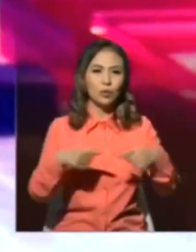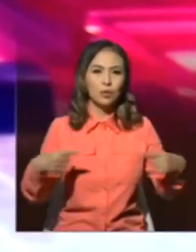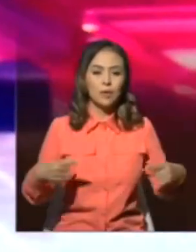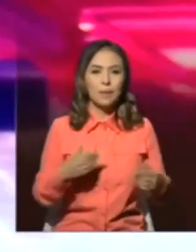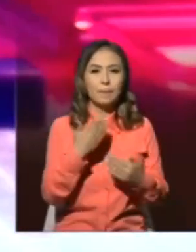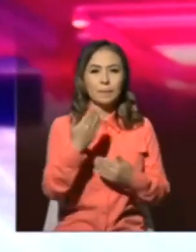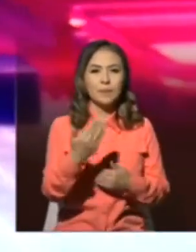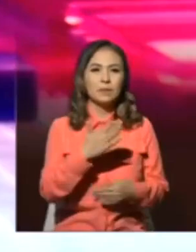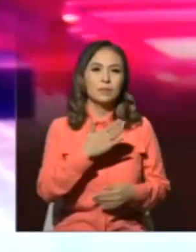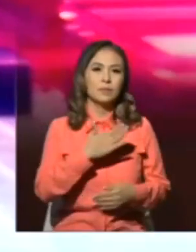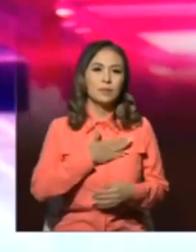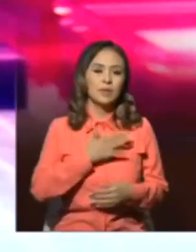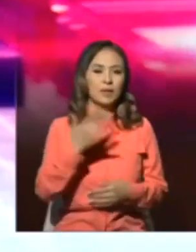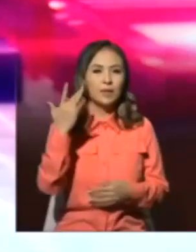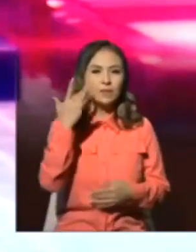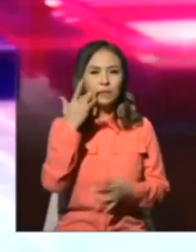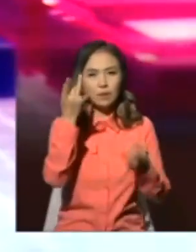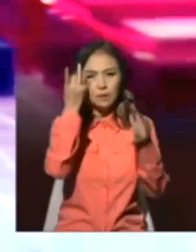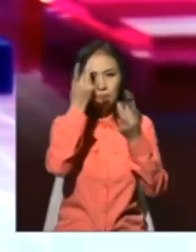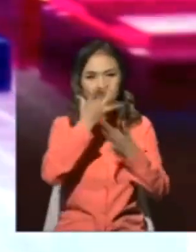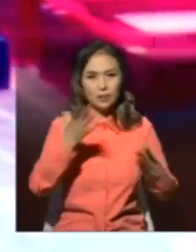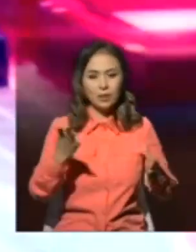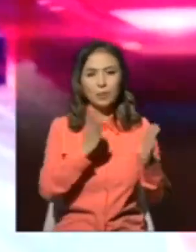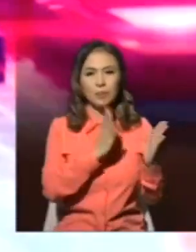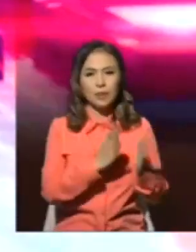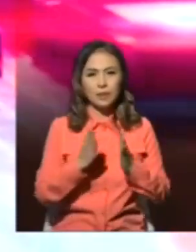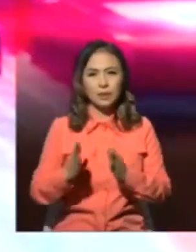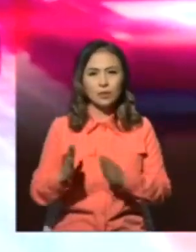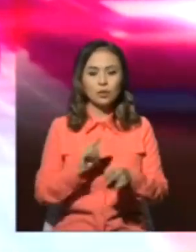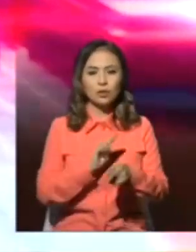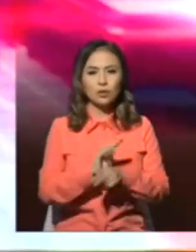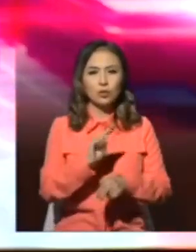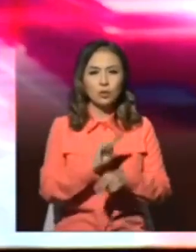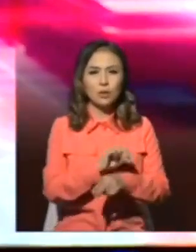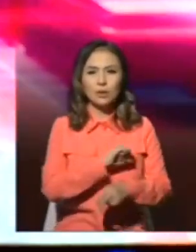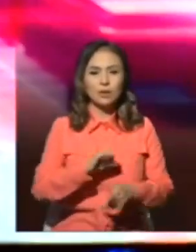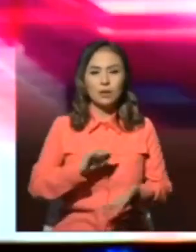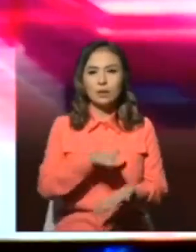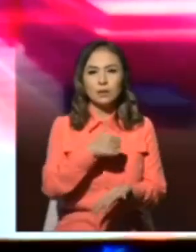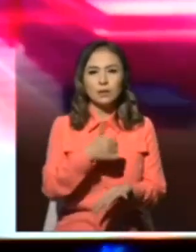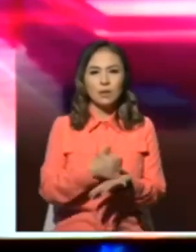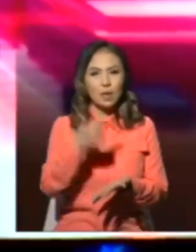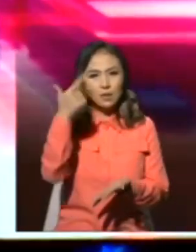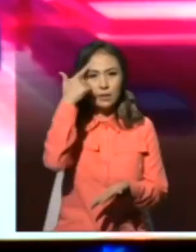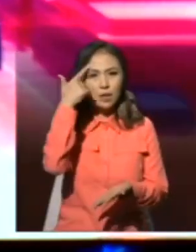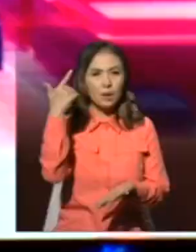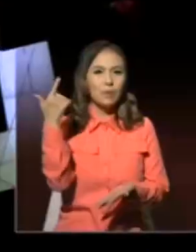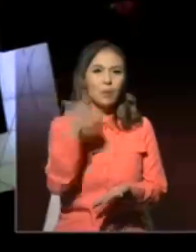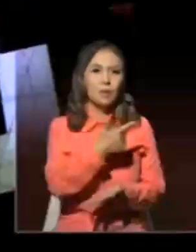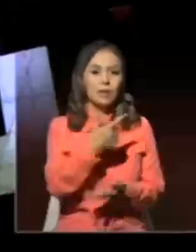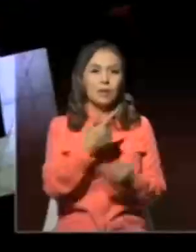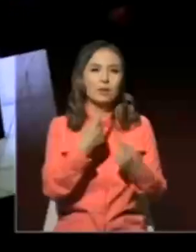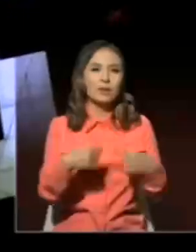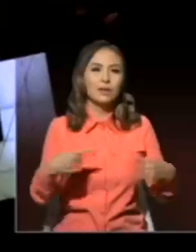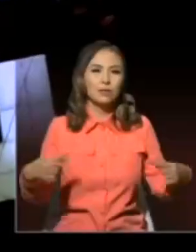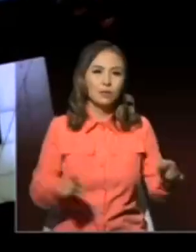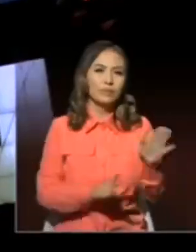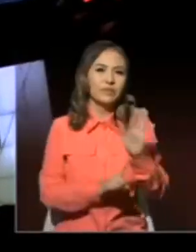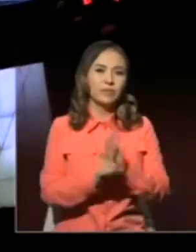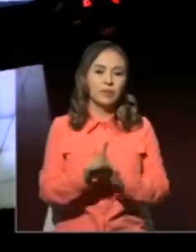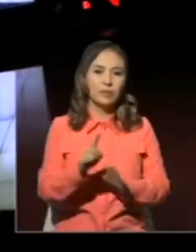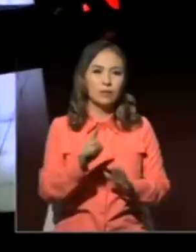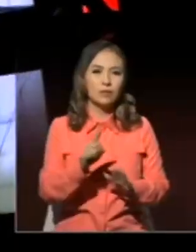бізді әдептілікке, байсалдылыққа, парасаттылыққа және де ең бастысы сауаттылыққа баулайтын түрлі тәсілдер көз